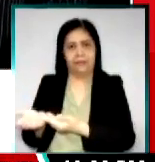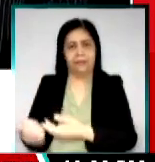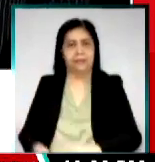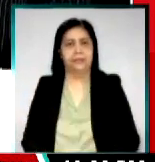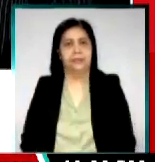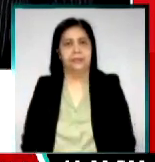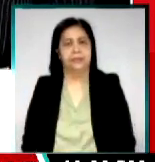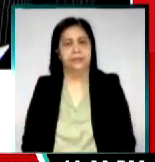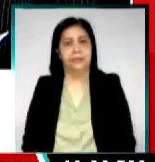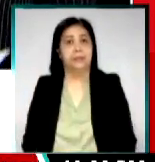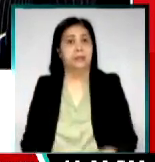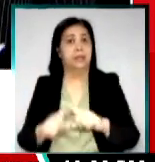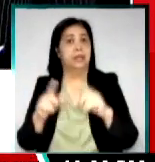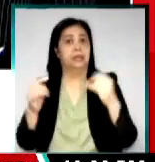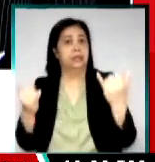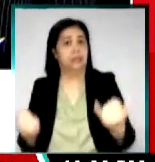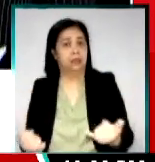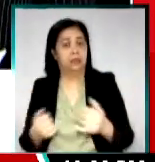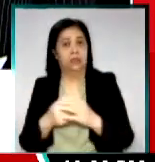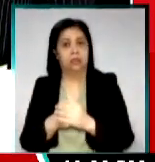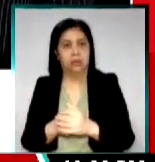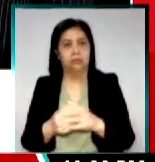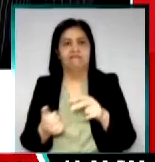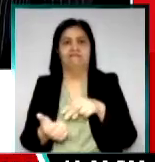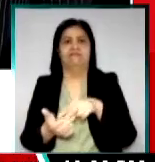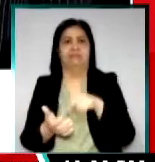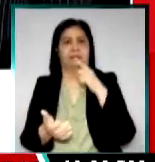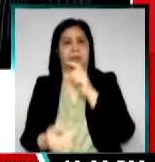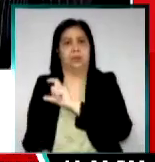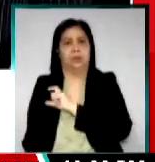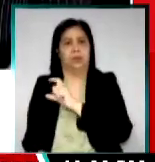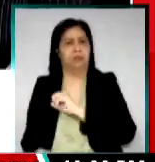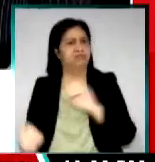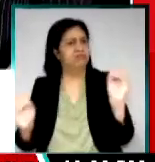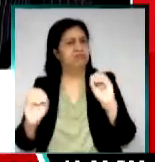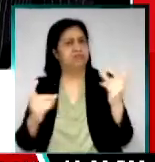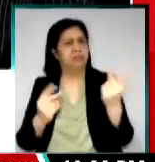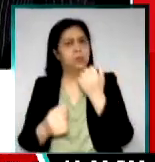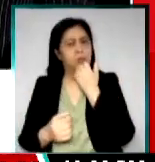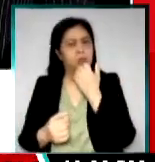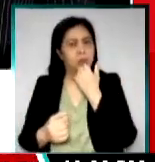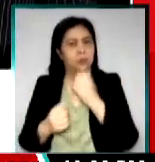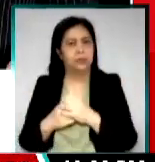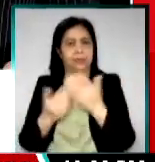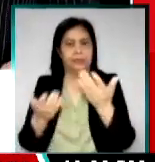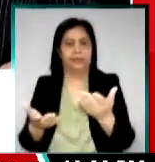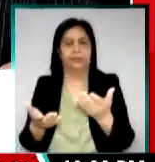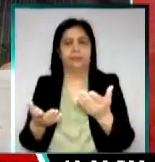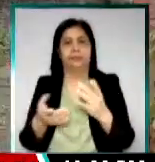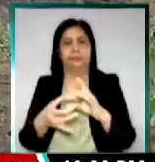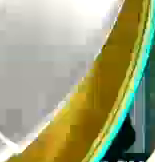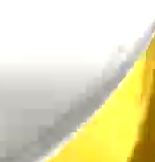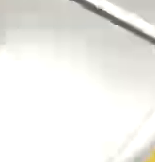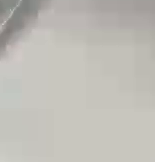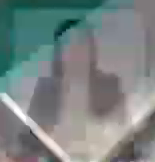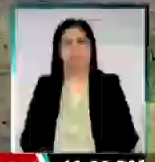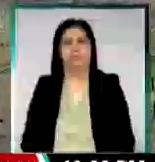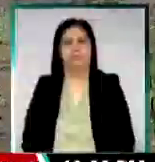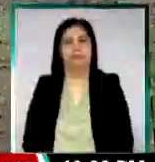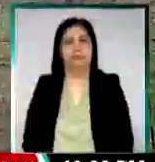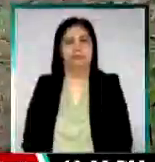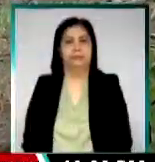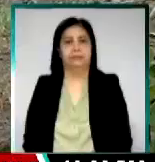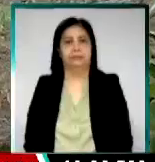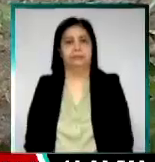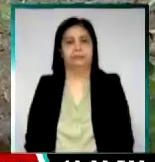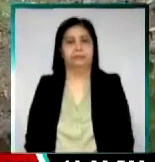Pero ngayon pa lang, nanindigan na ang mga pulis na walang foul play. Narito po ang aking exclusive report.